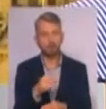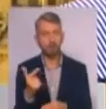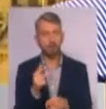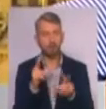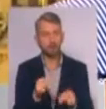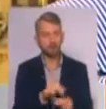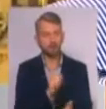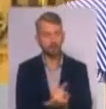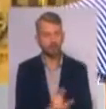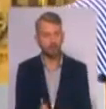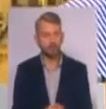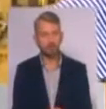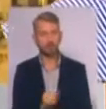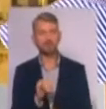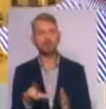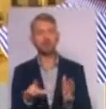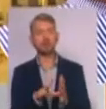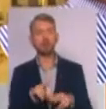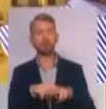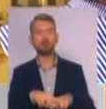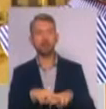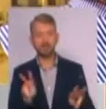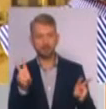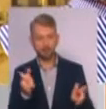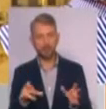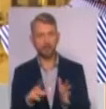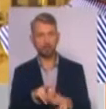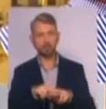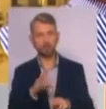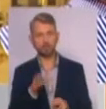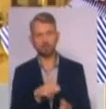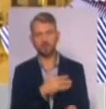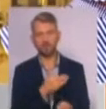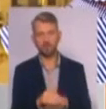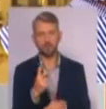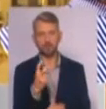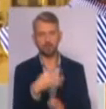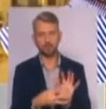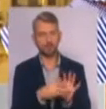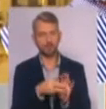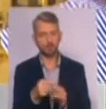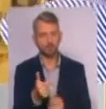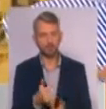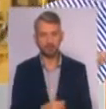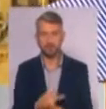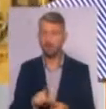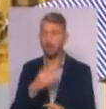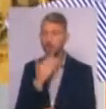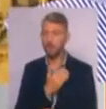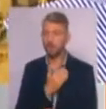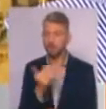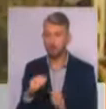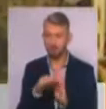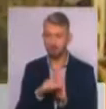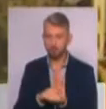з гарантії. І електронна столиця, на електронну столицю буде виділено 249 мільйонів гривень. Так, ну ось це останній